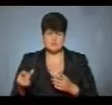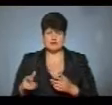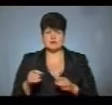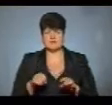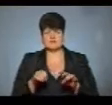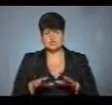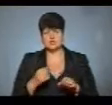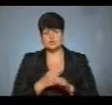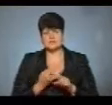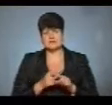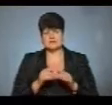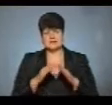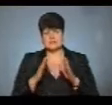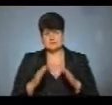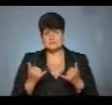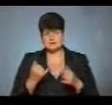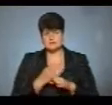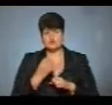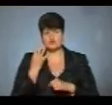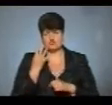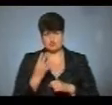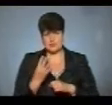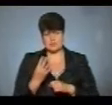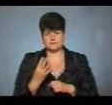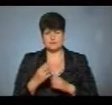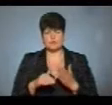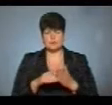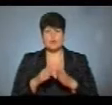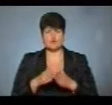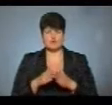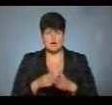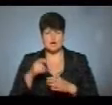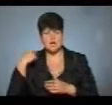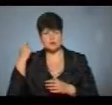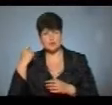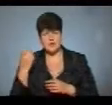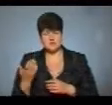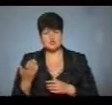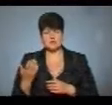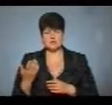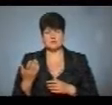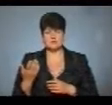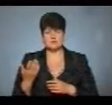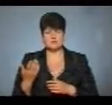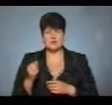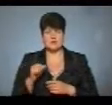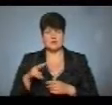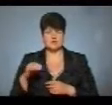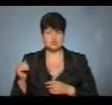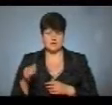зробити такий табір. Наразі з нами працюють 4 волонтери з таких країн, як Португалія, Туреччина та Алжир та